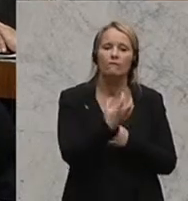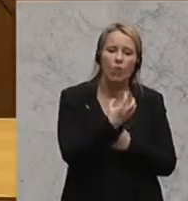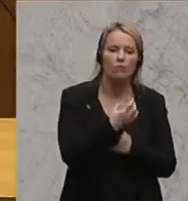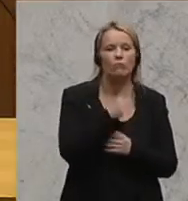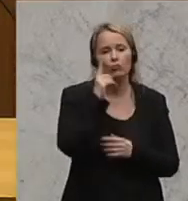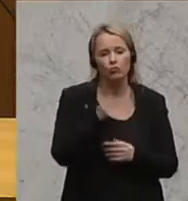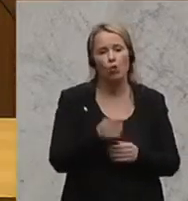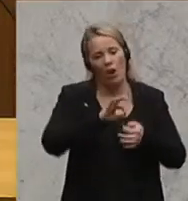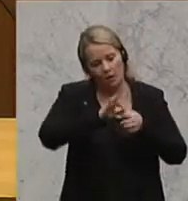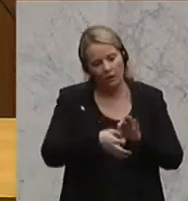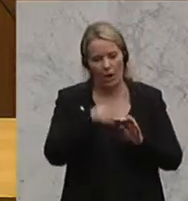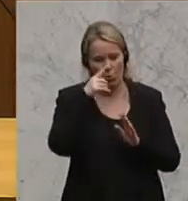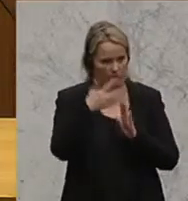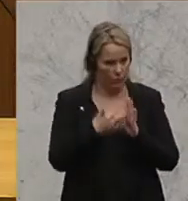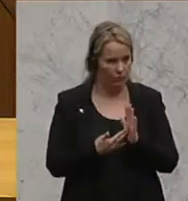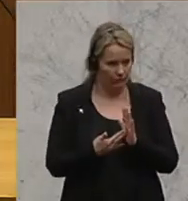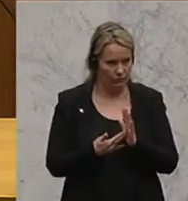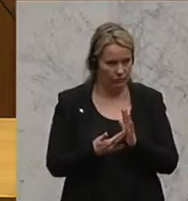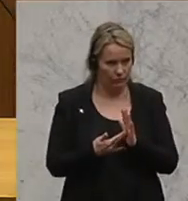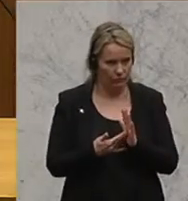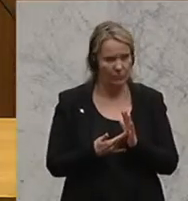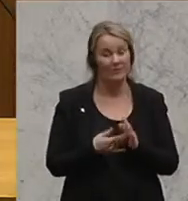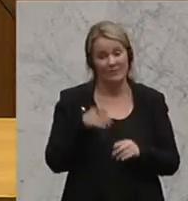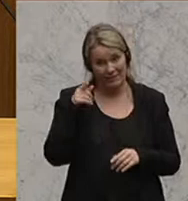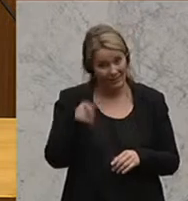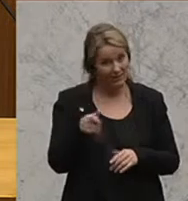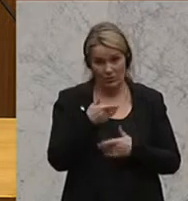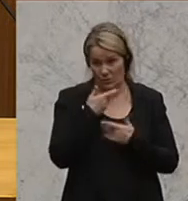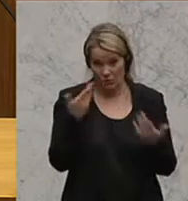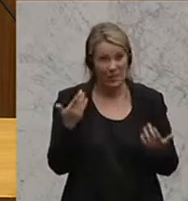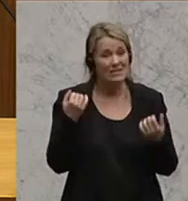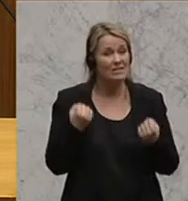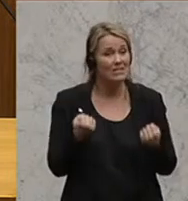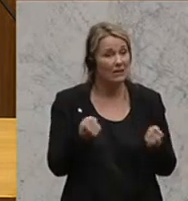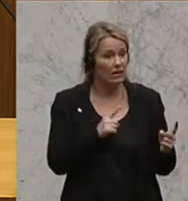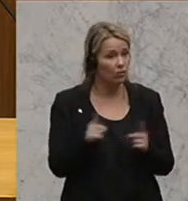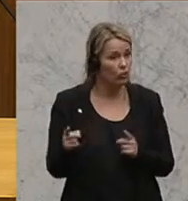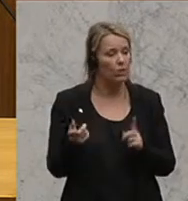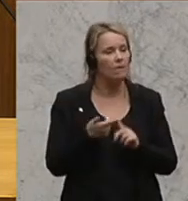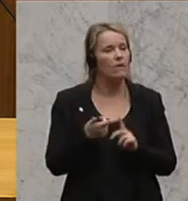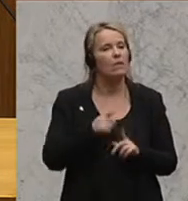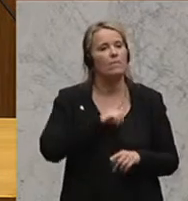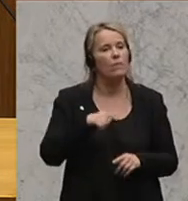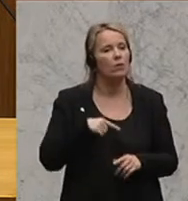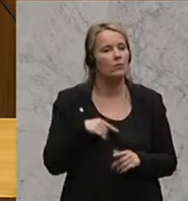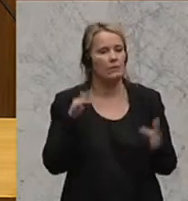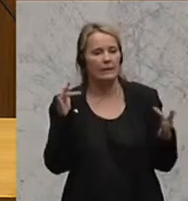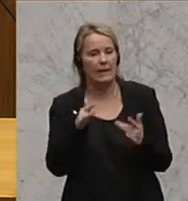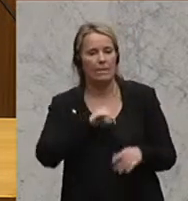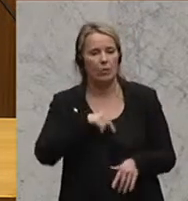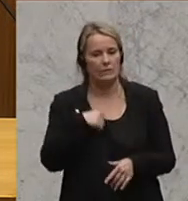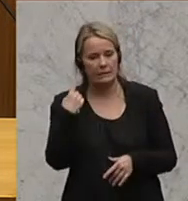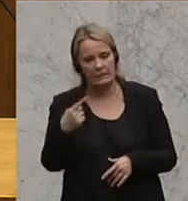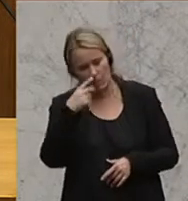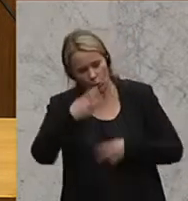soll genauestens überprüft werden. Genau das ist aber nicht gewährleistet, wenn die Polizei gegen die Polizei